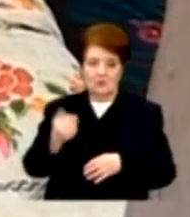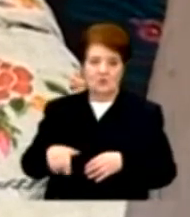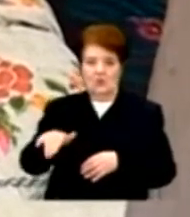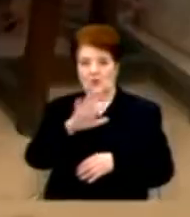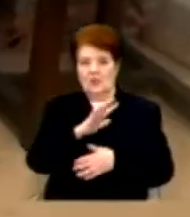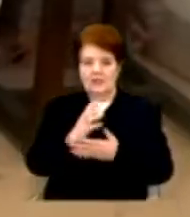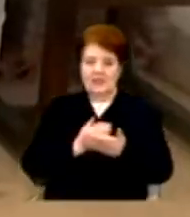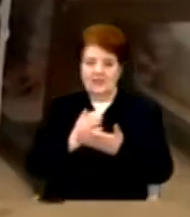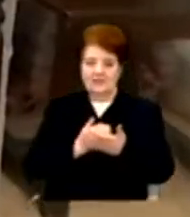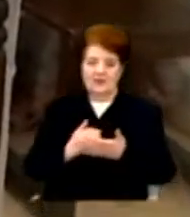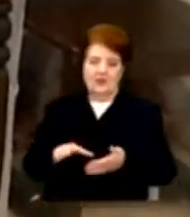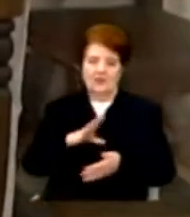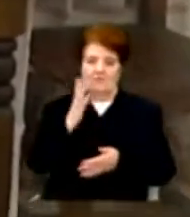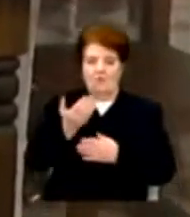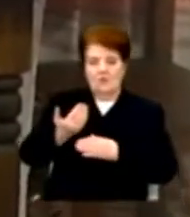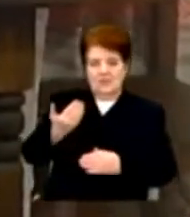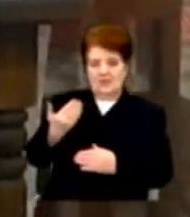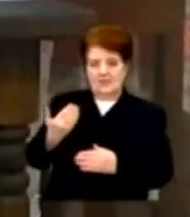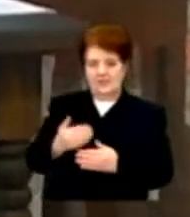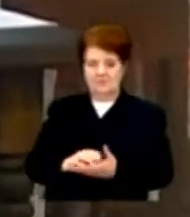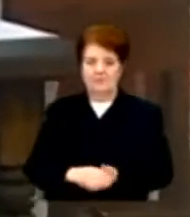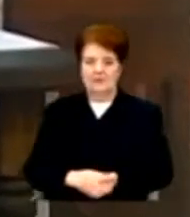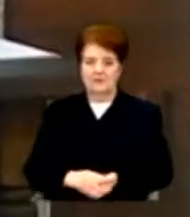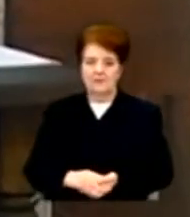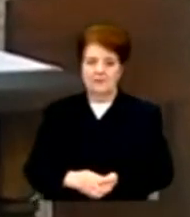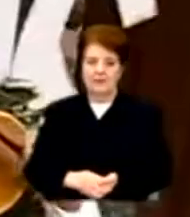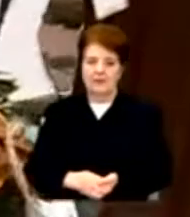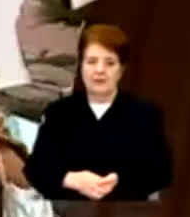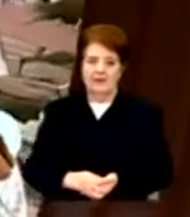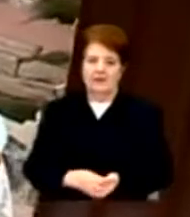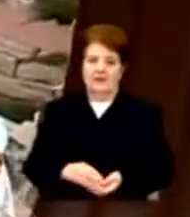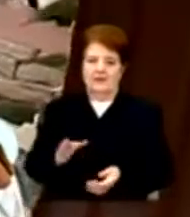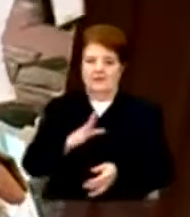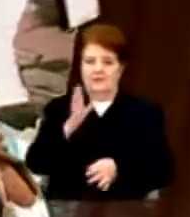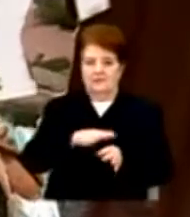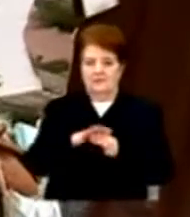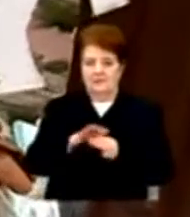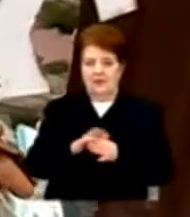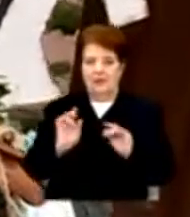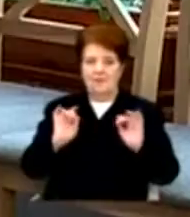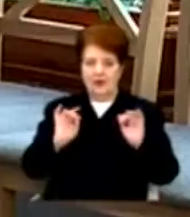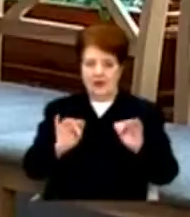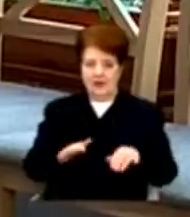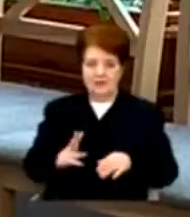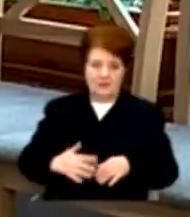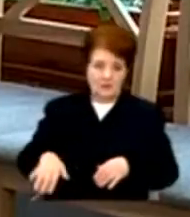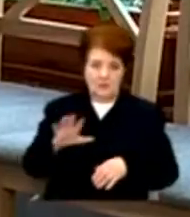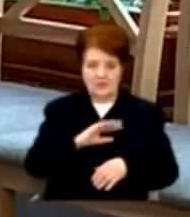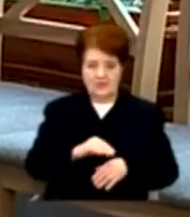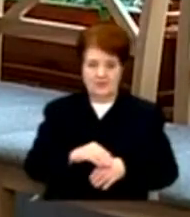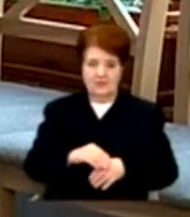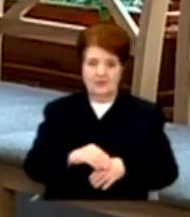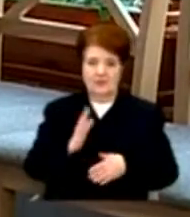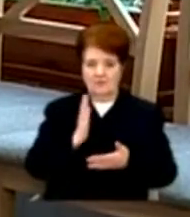toate rezervările s-au făcut din timp. Refuzăm când nu putem primi. Practic de pe toate continentele am